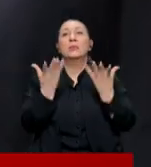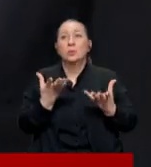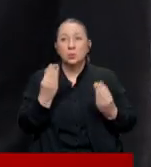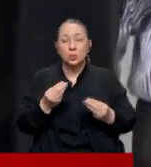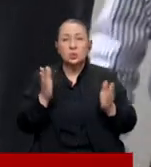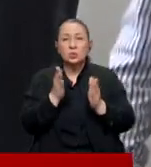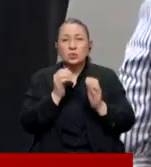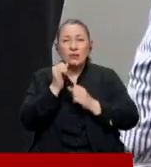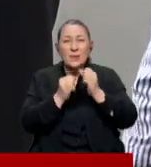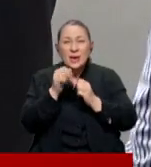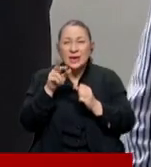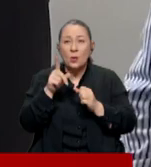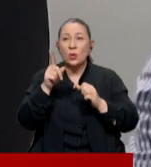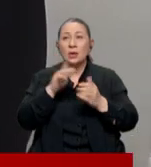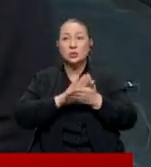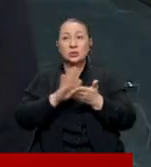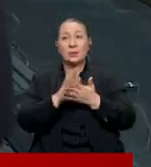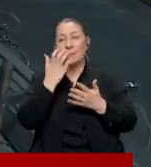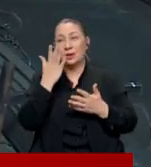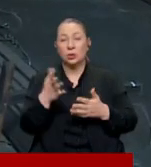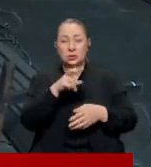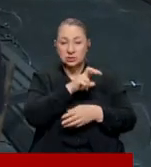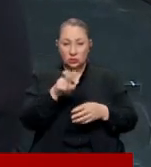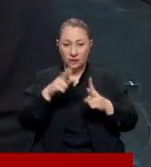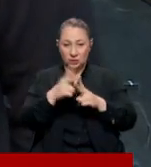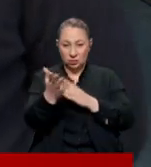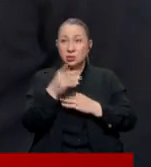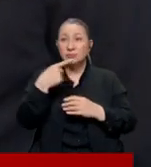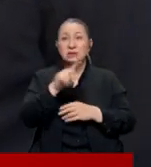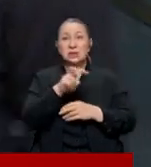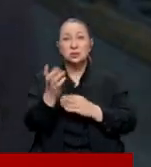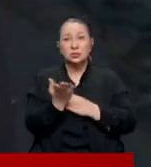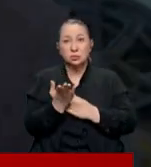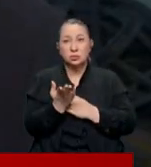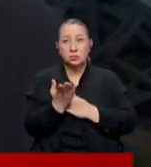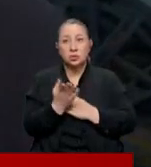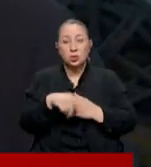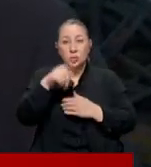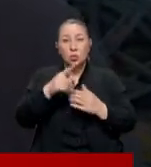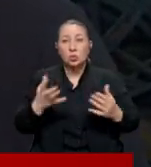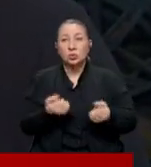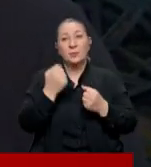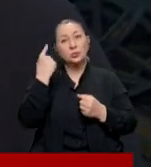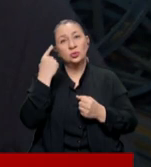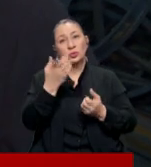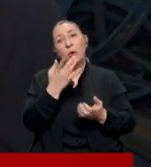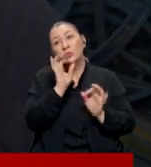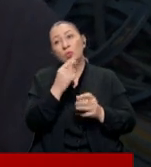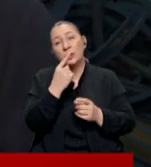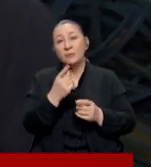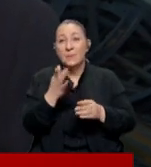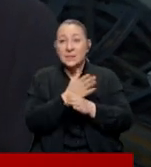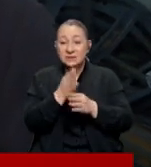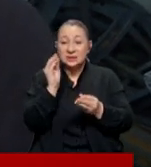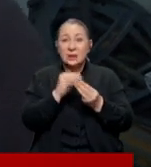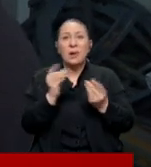Küçük esnaf gibi onlar da düzenleme bekliyor. 800 lira gelen fatura şimdi 1800 lira geldi. Bunu kurtarmanın derdindeyiz, öyle söyleyeyim size. Ürünlere